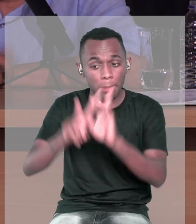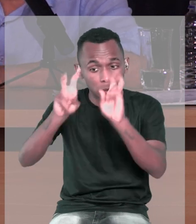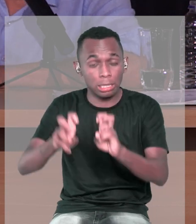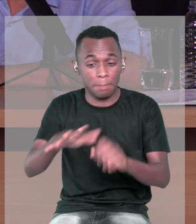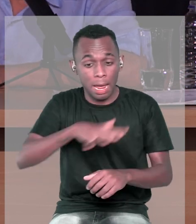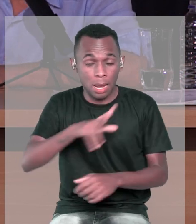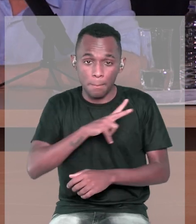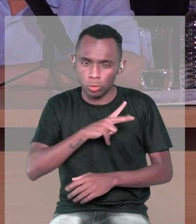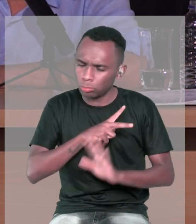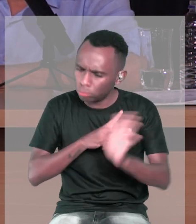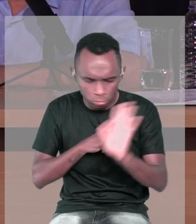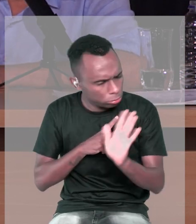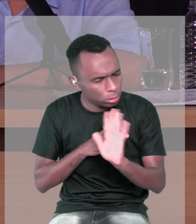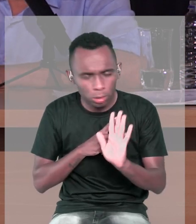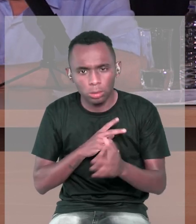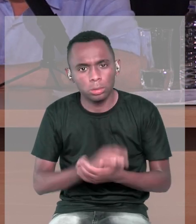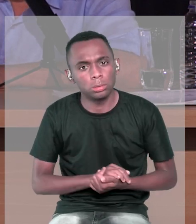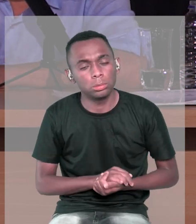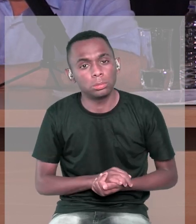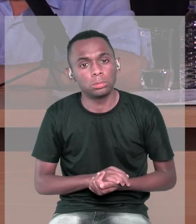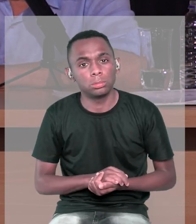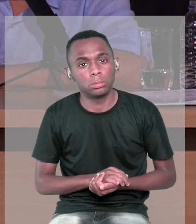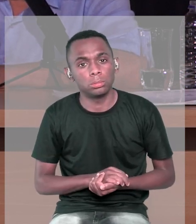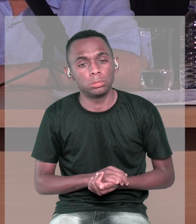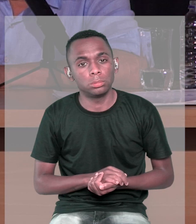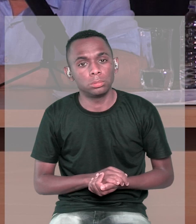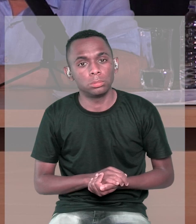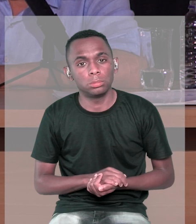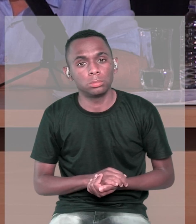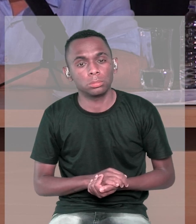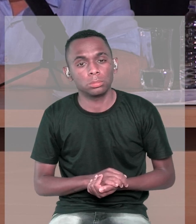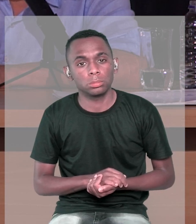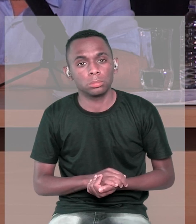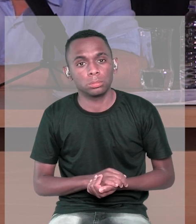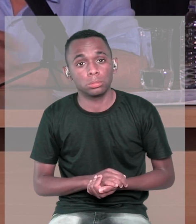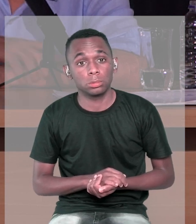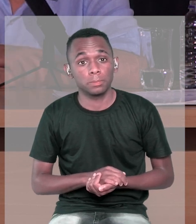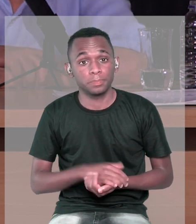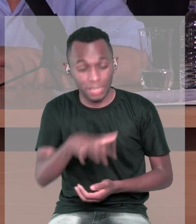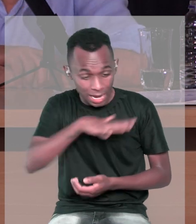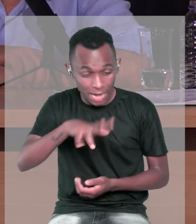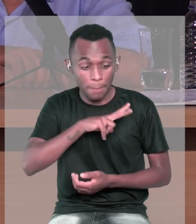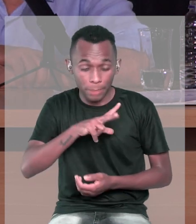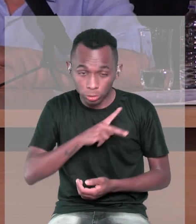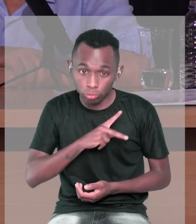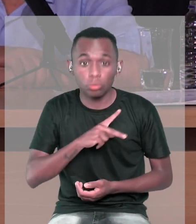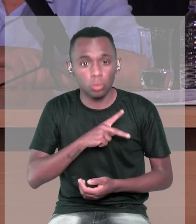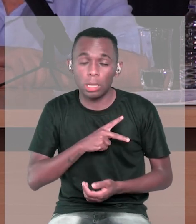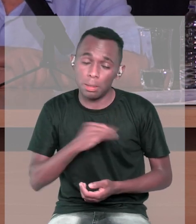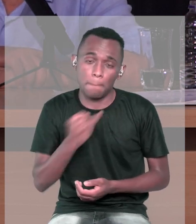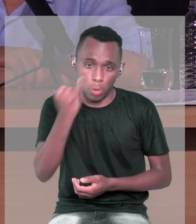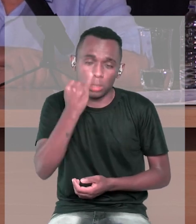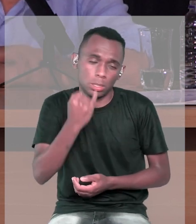La propriété privée est indispensable au fonctionnement social. A propriedade privada é indispensável para